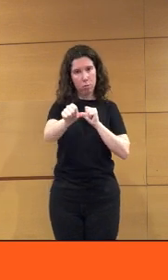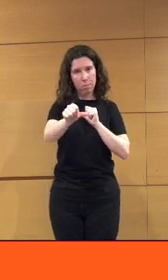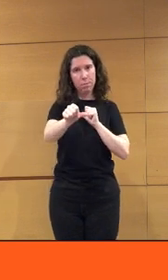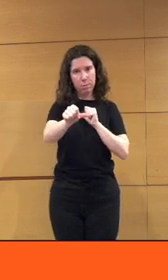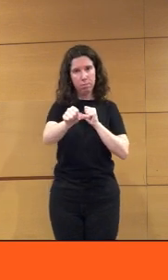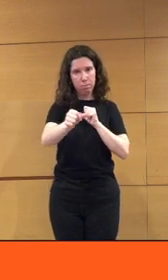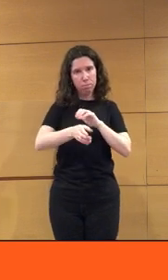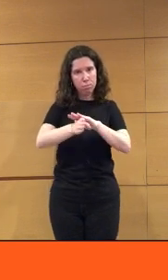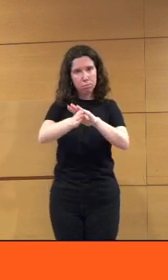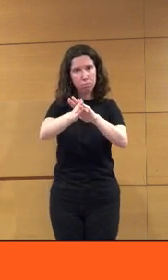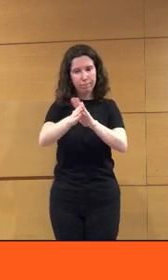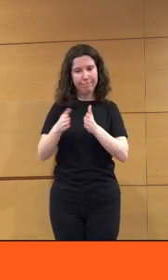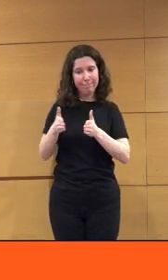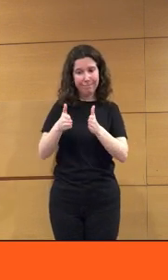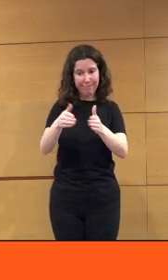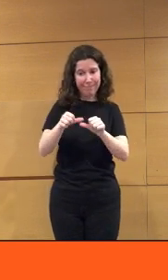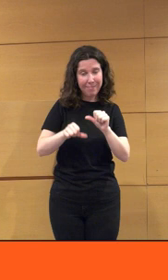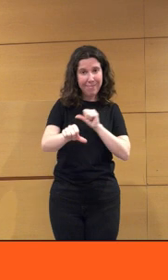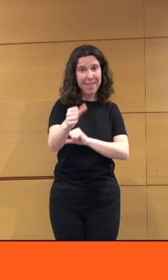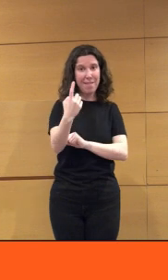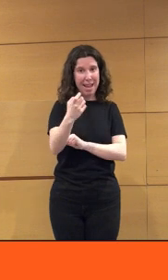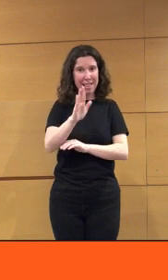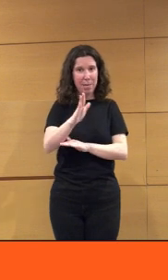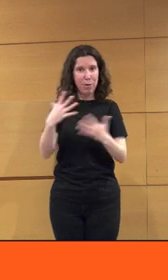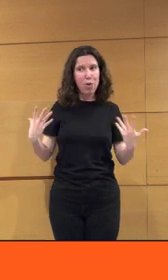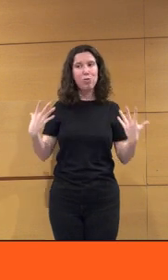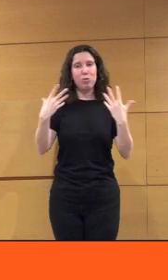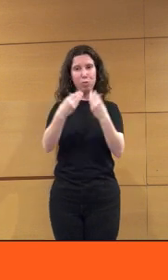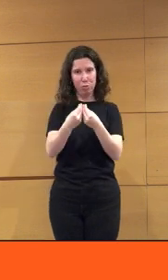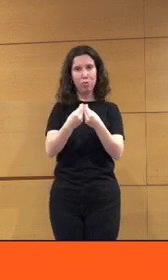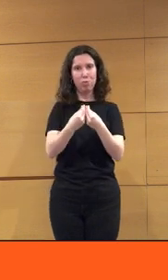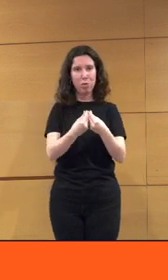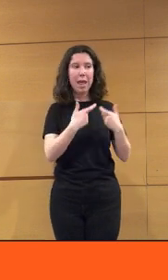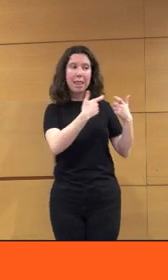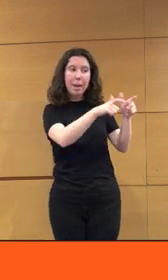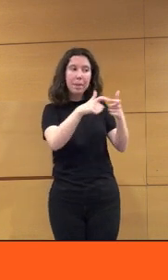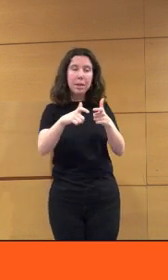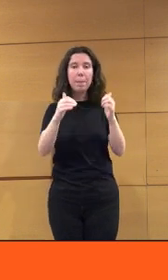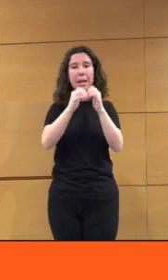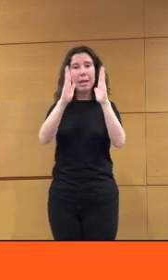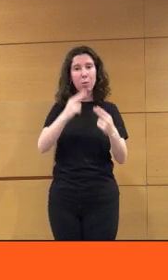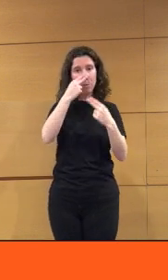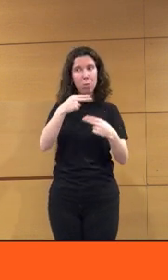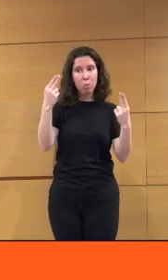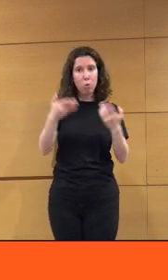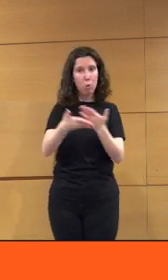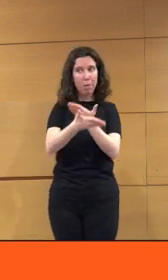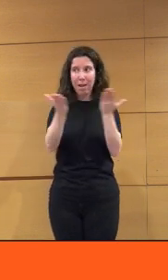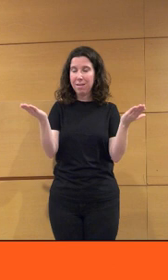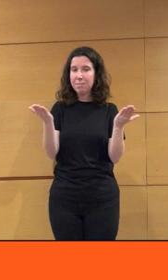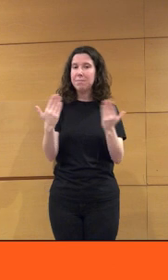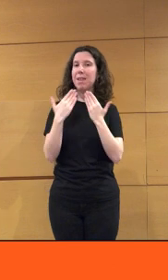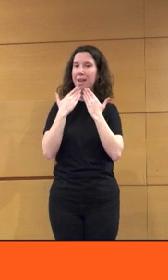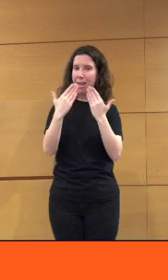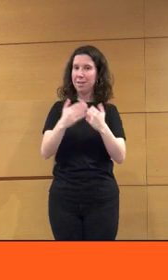però aquest camí l'hem de fer junts, sobretot departaments, entitats del sector públic. Agrair-vos